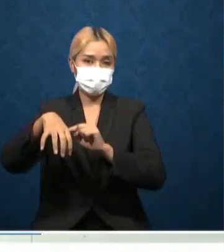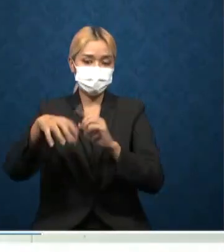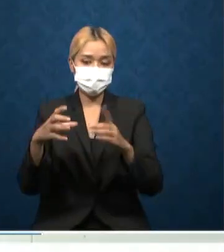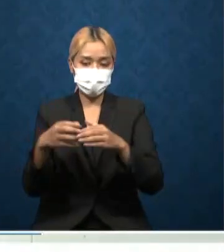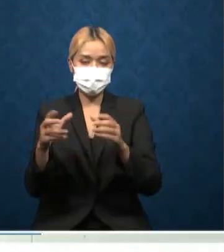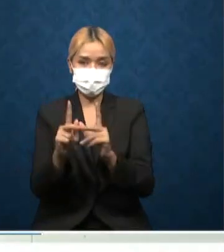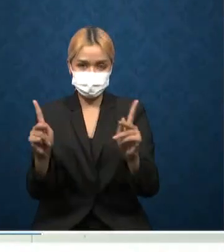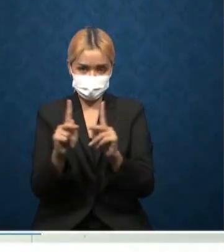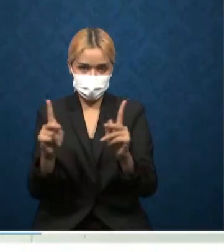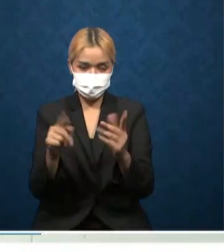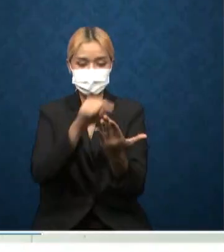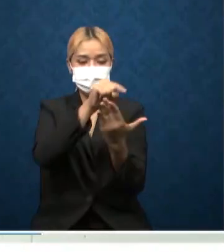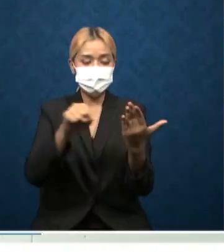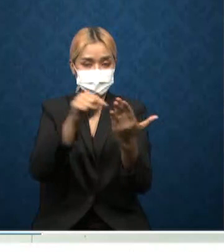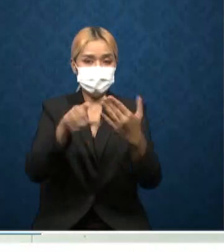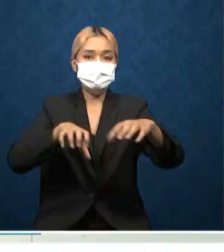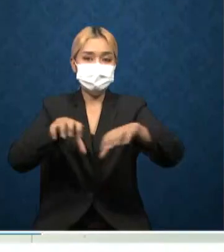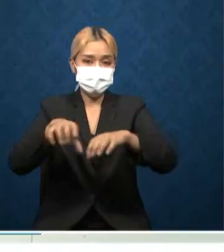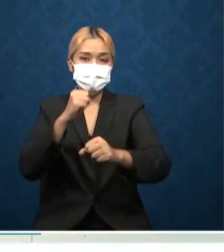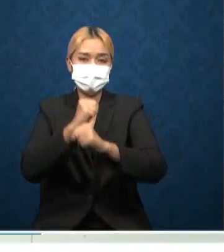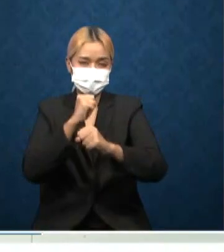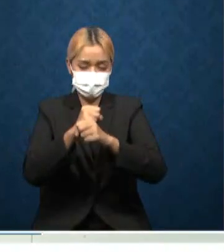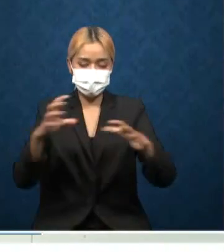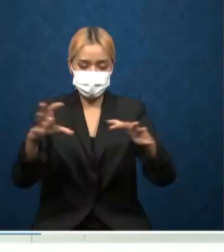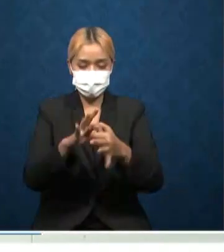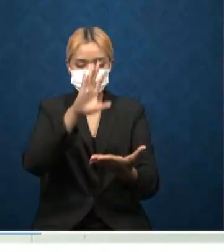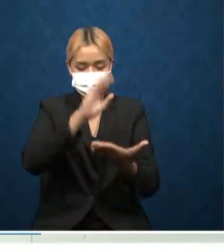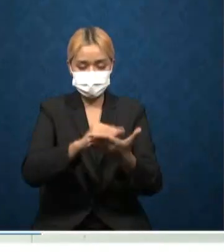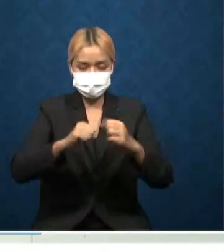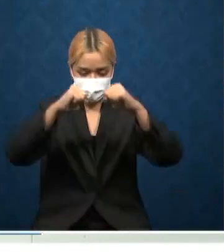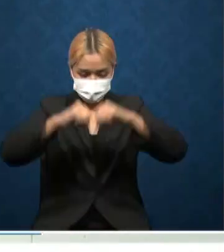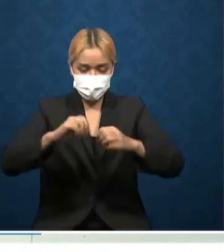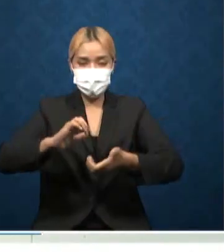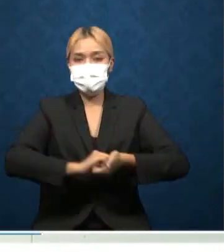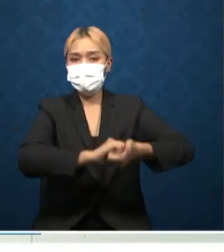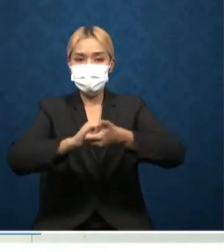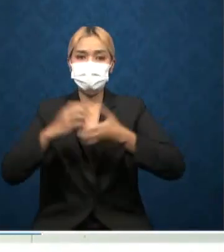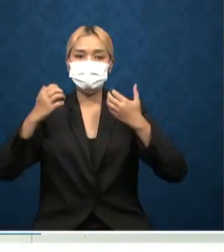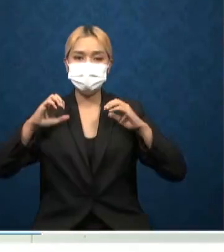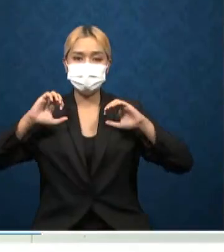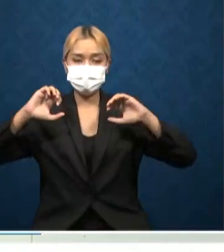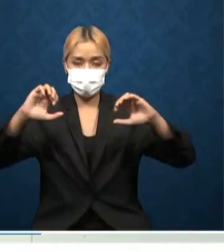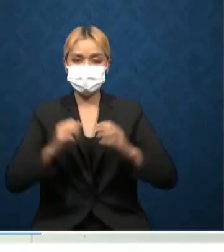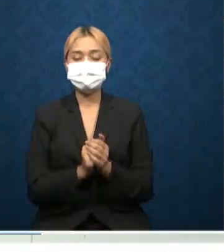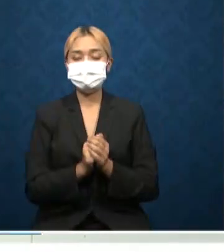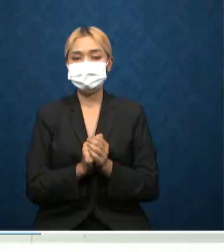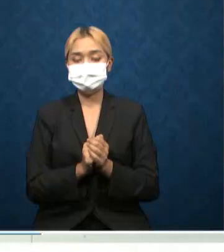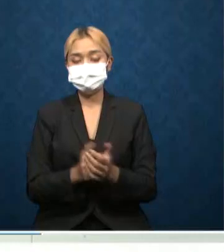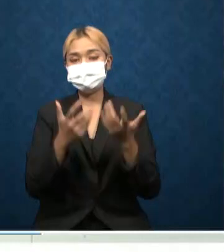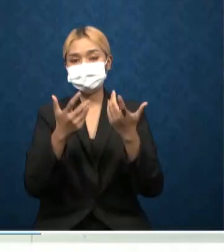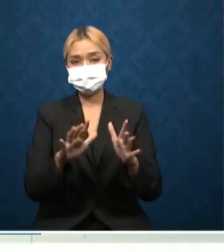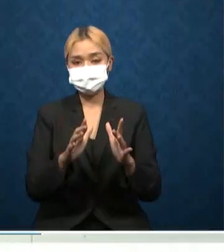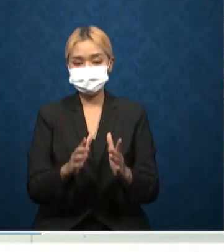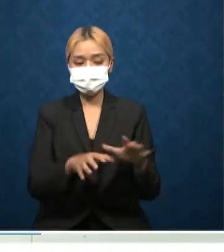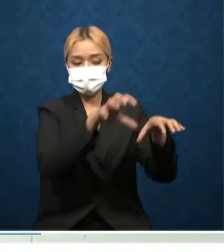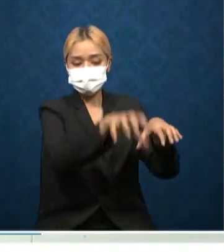ได้จัดทำบันทึกข้อตกลงความร่วมมือกับหน่วยงานของรัฐซึ่งเป็นธรรมมิตรจำนวน